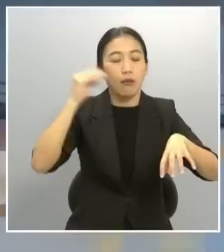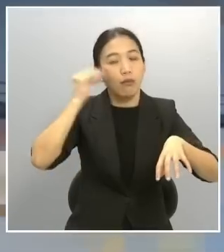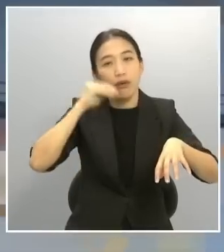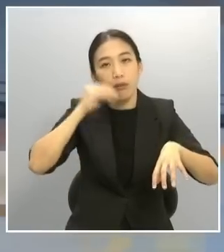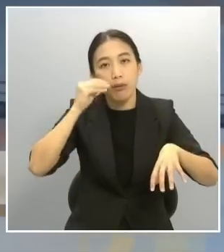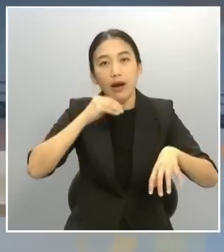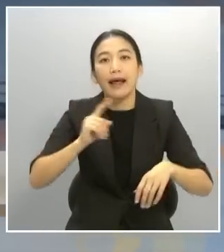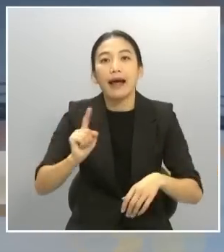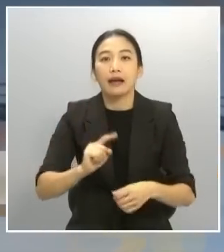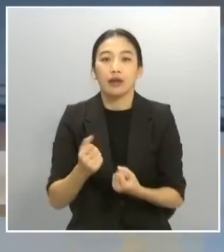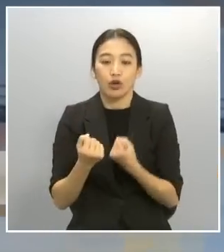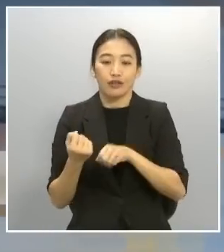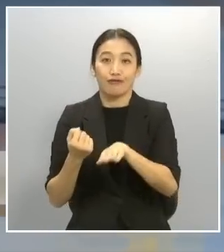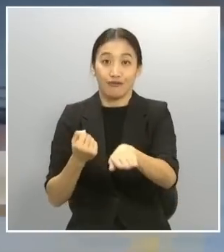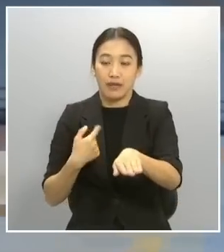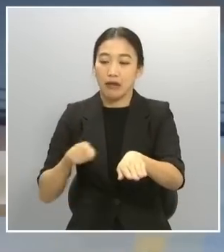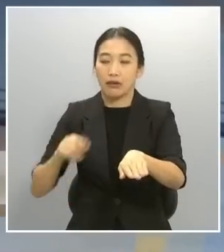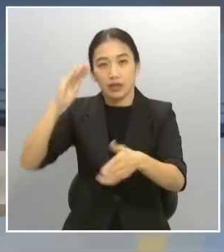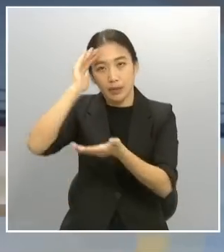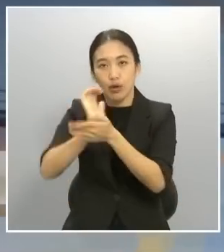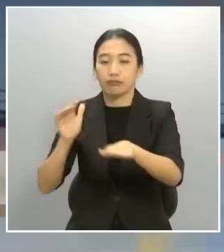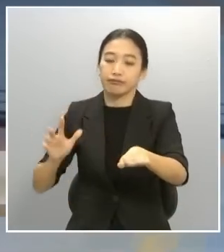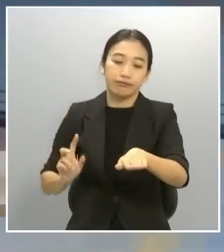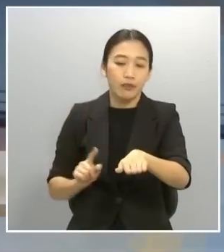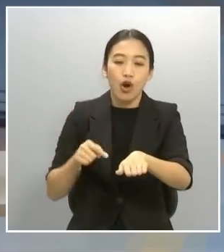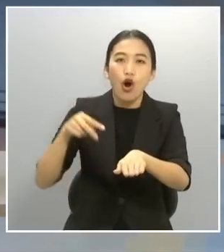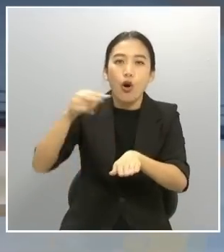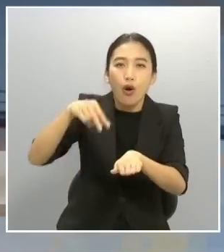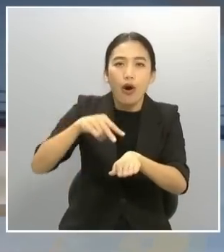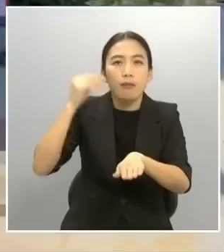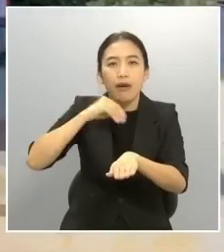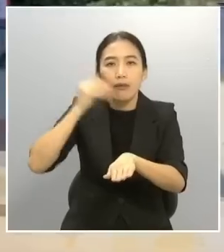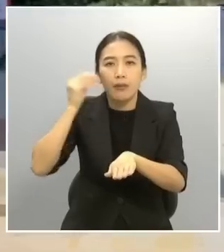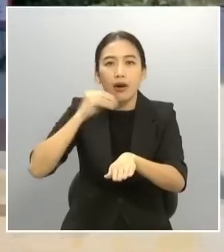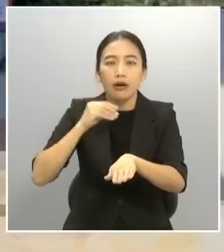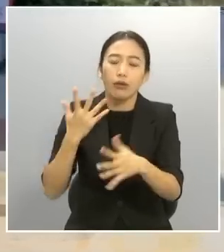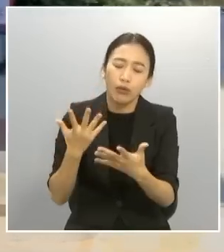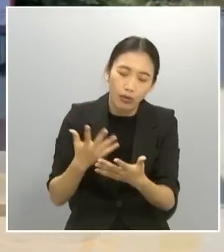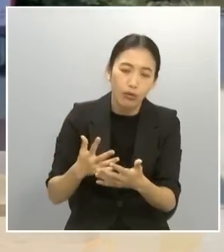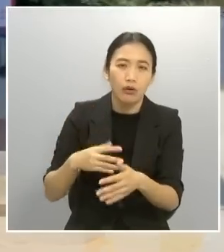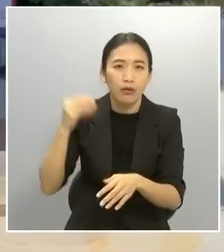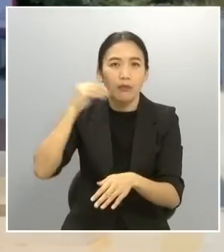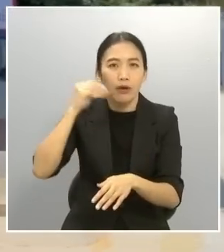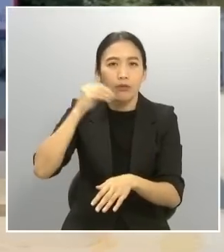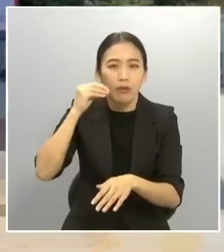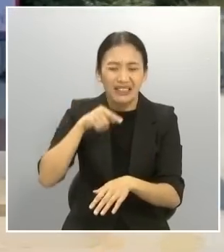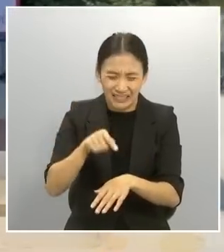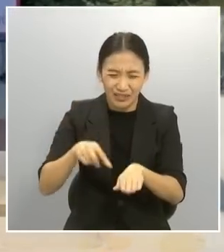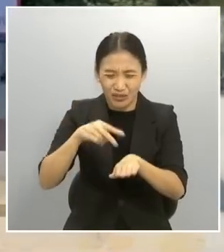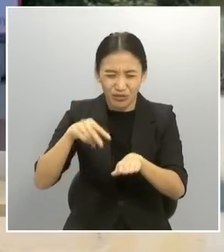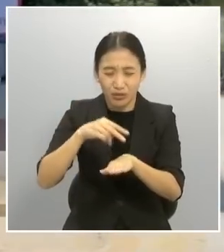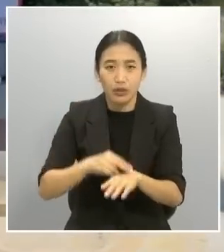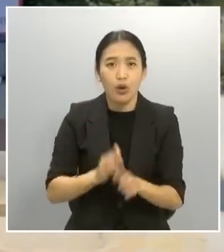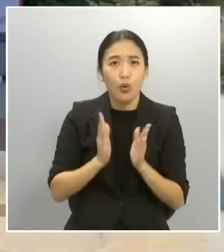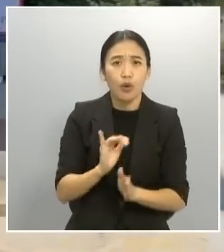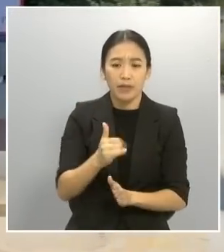าขอตรวจค้นร่างกายและตรวจเอกสารในรถรวมถึงใบขับขี่ลูกค้าที่มาใช้บริการที่ลานจอดรถบ่อยครั้งลูกค้าหลายคนร